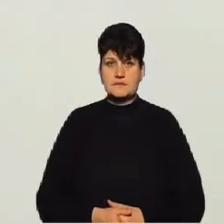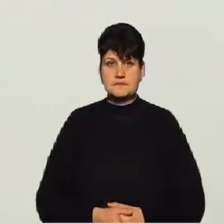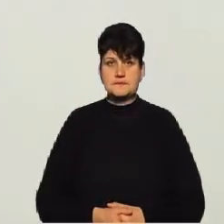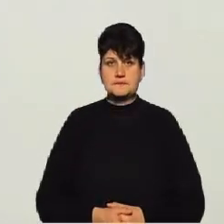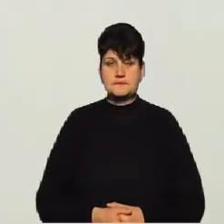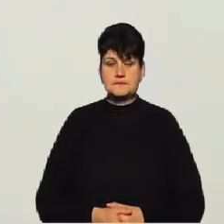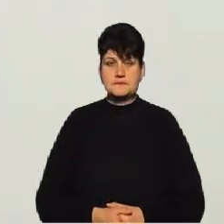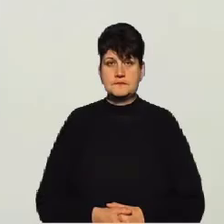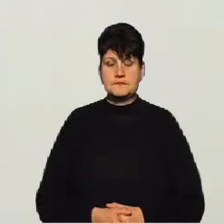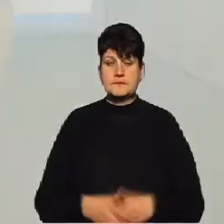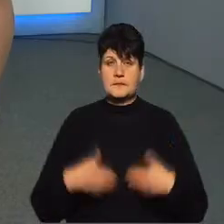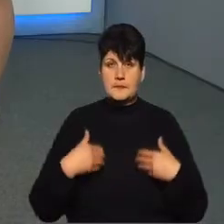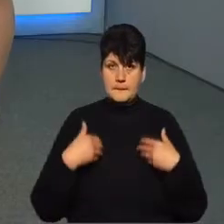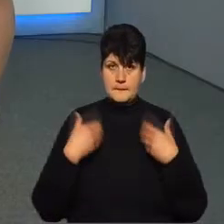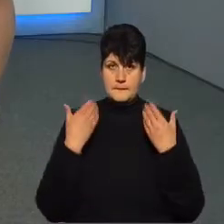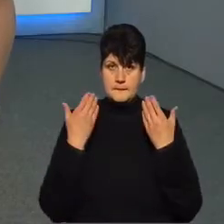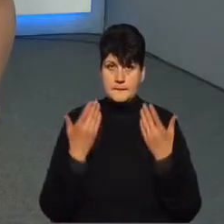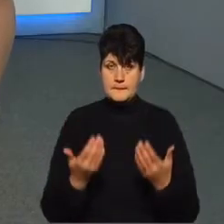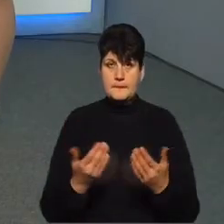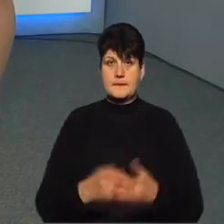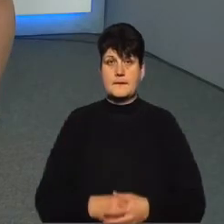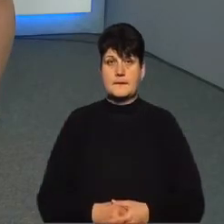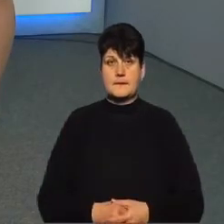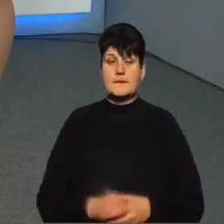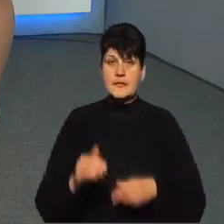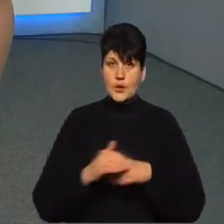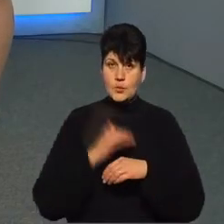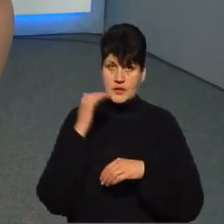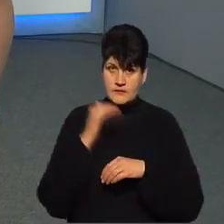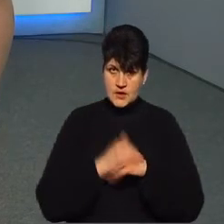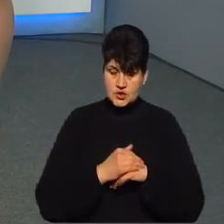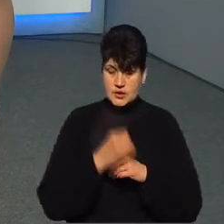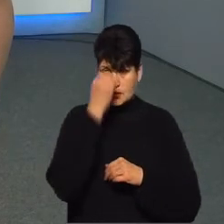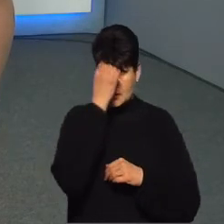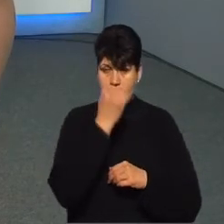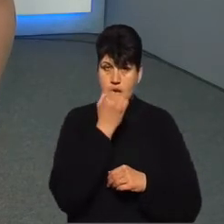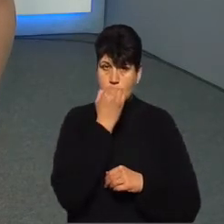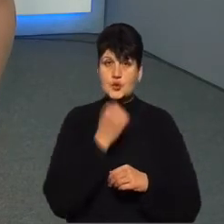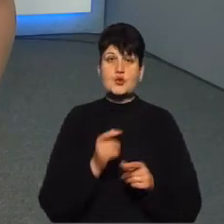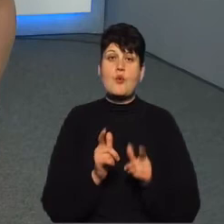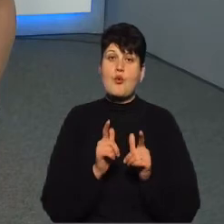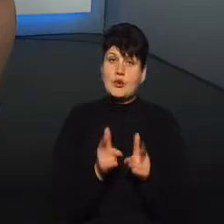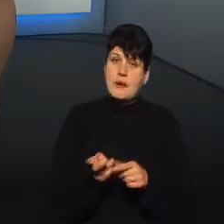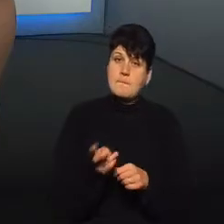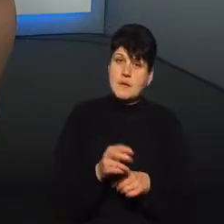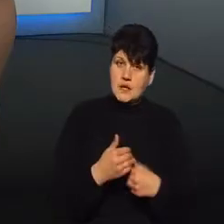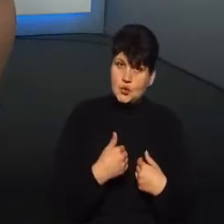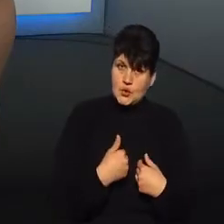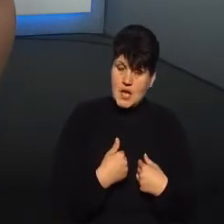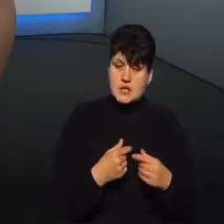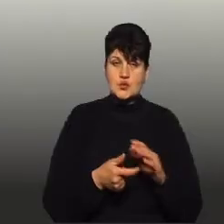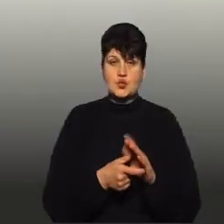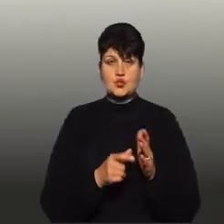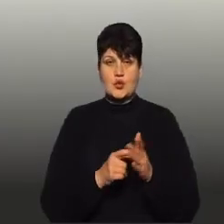Вітаю вас, пане Павле. Доброго вечора. Дякую, що погодилися прийти до нас у студію. Я також нагадаю, що ми працюємо у прямому ефірі, і